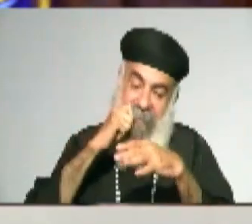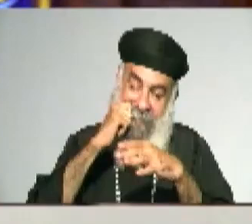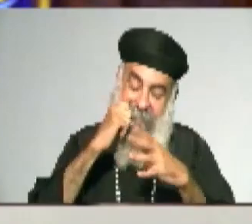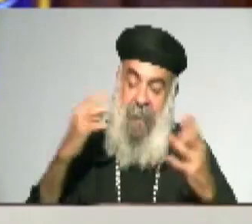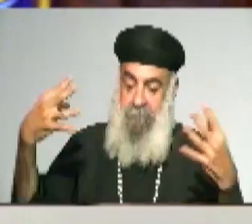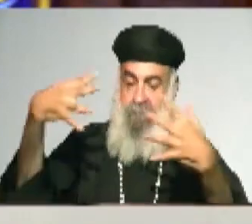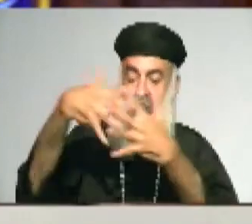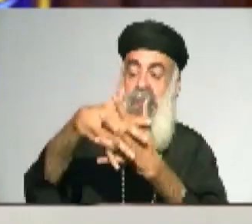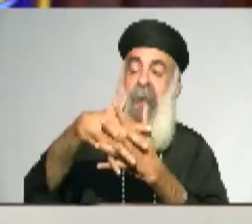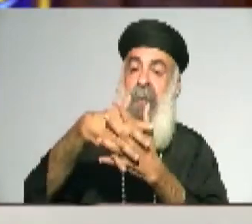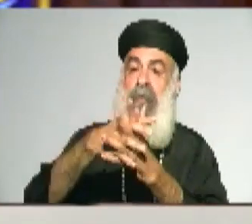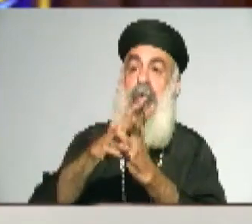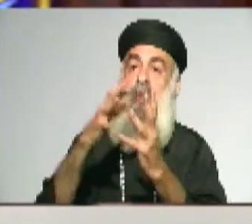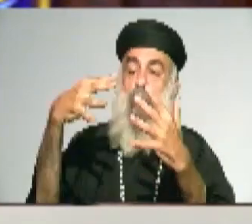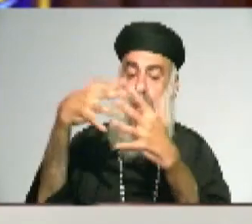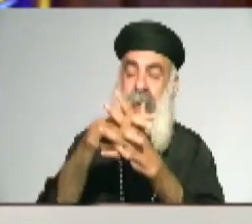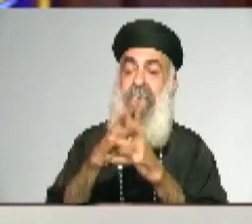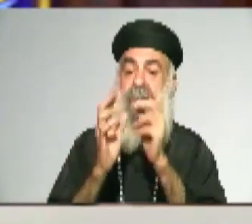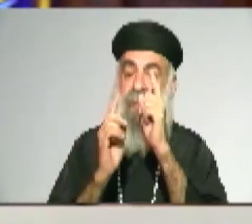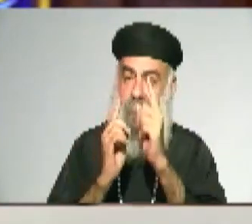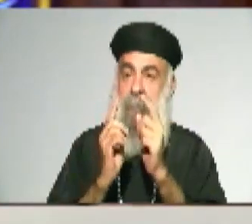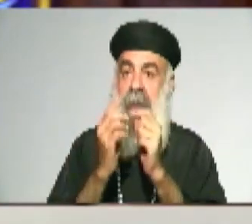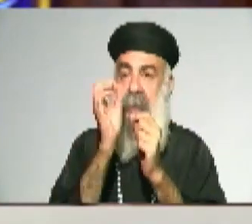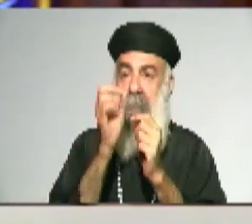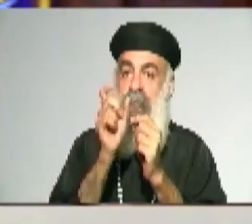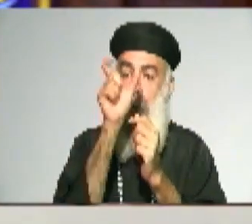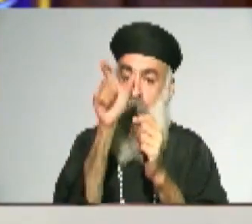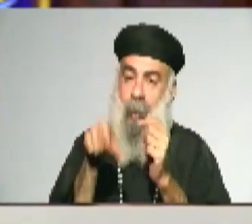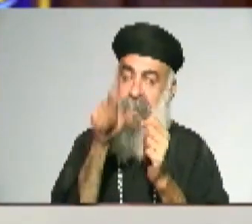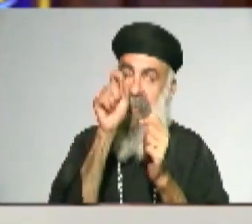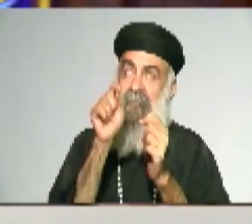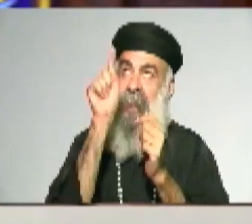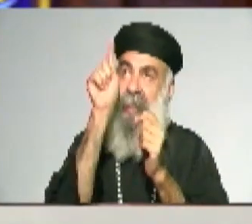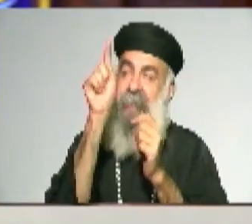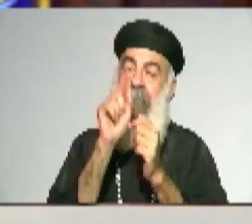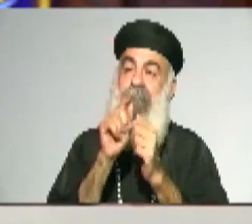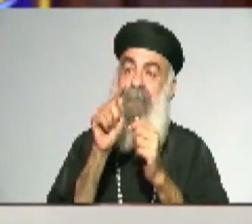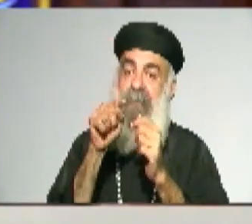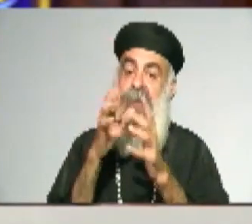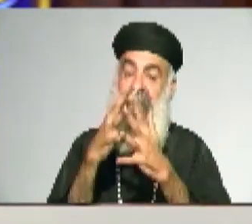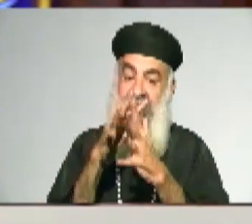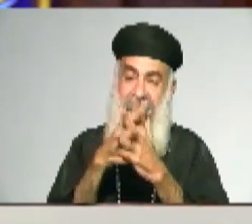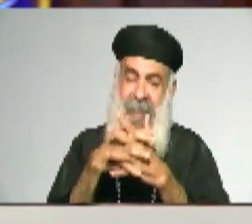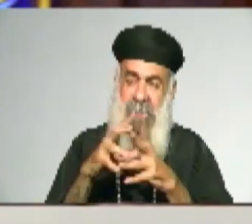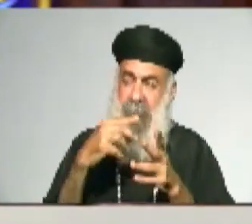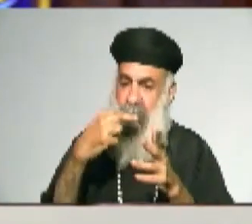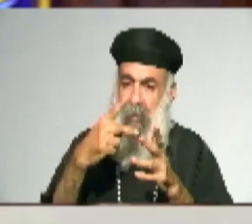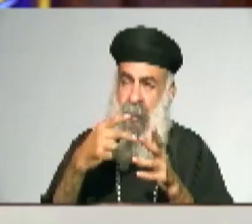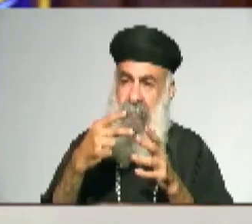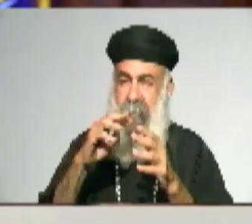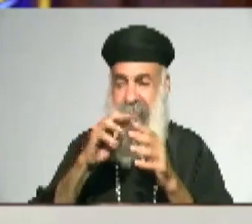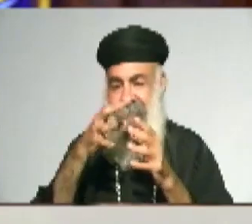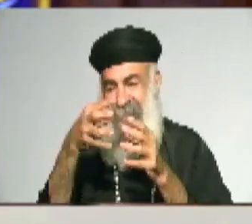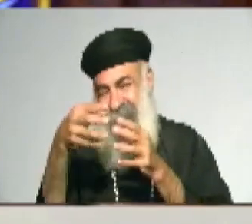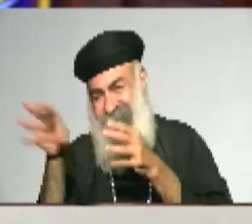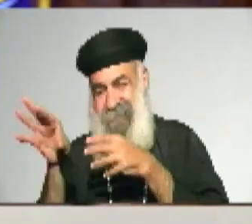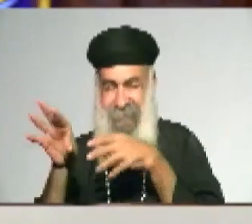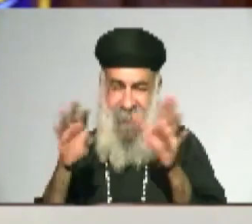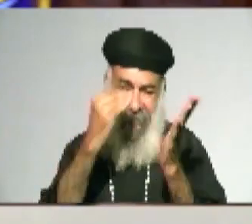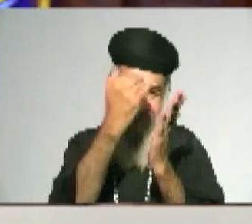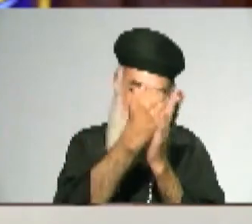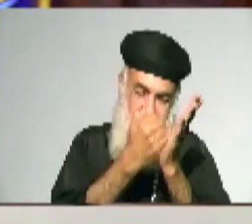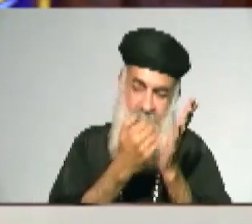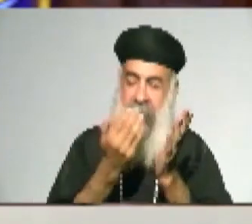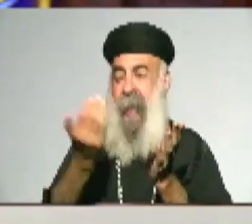بنسميها وحدة طبيعية وحدة أقنومية، بحيث في الآخر ما نقدرش نتكلم عن طبيعتين، لا